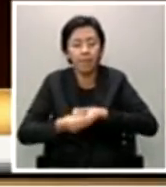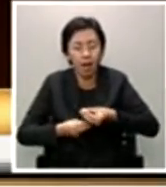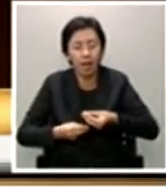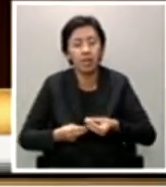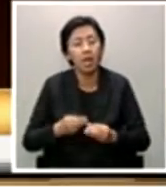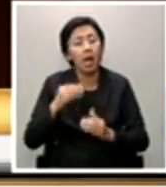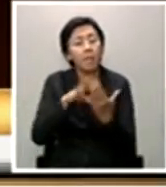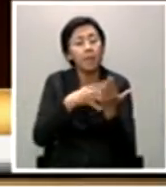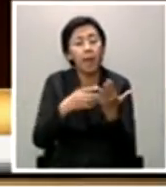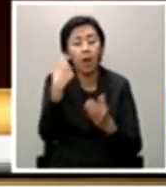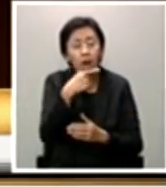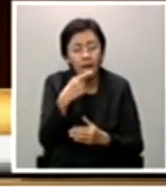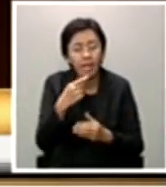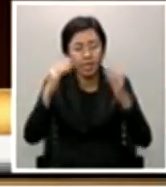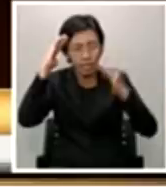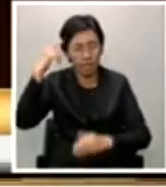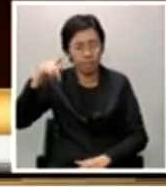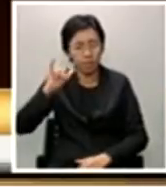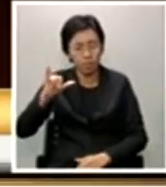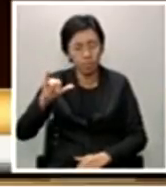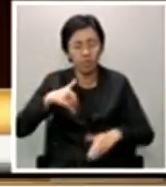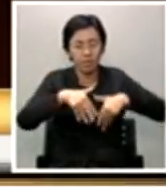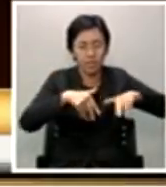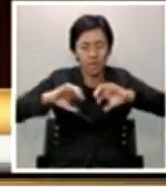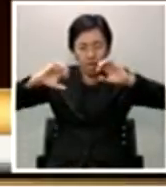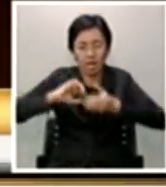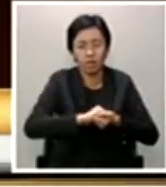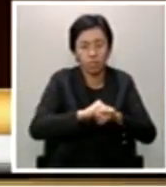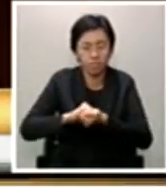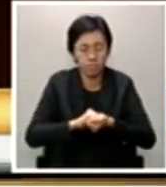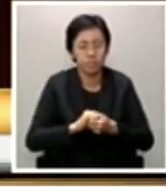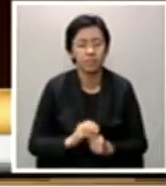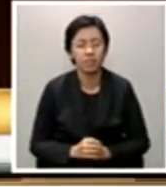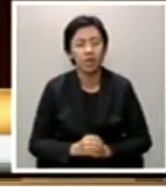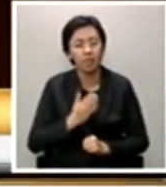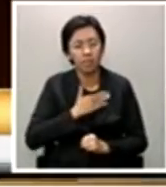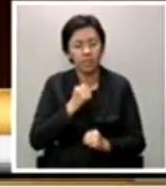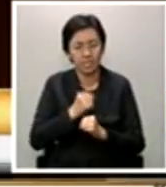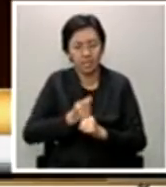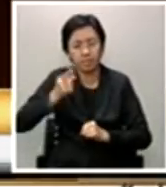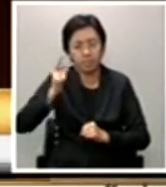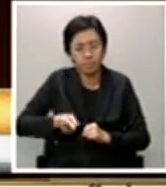านประยุทธ์ใช่ไหมคือประชารัฐฉะนั้นอันนี้เป็นสิ่งจริงจัง